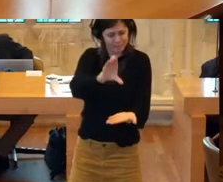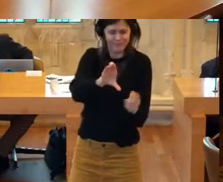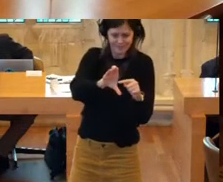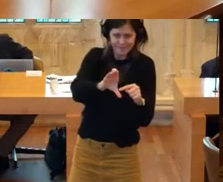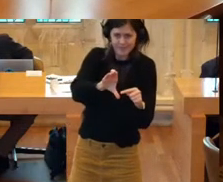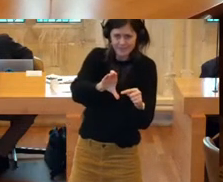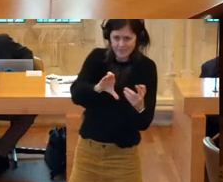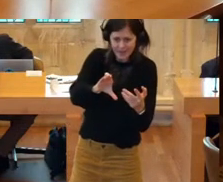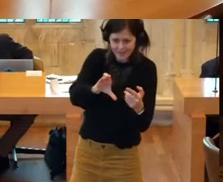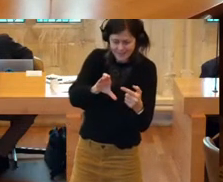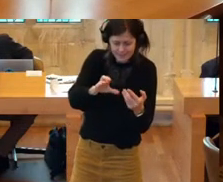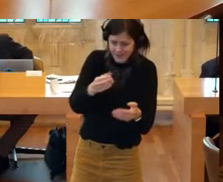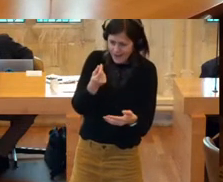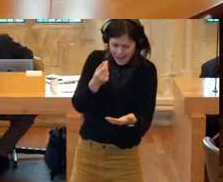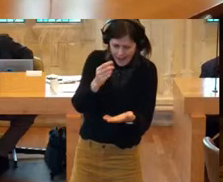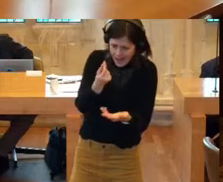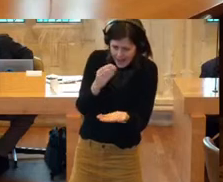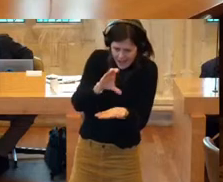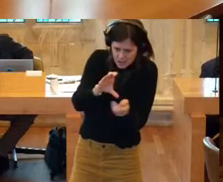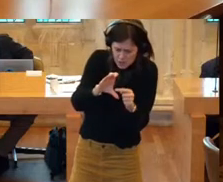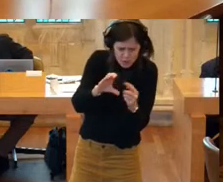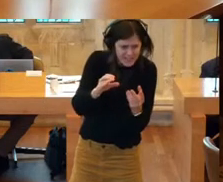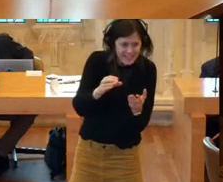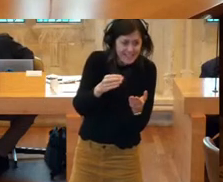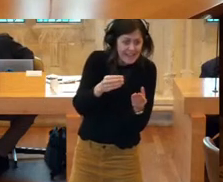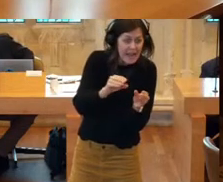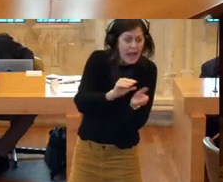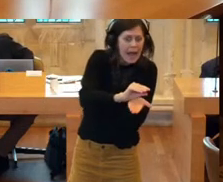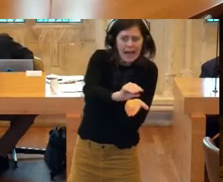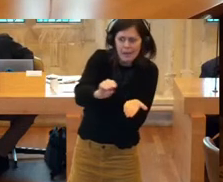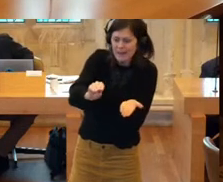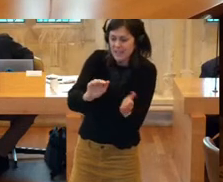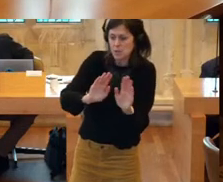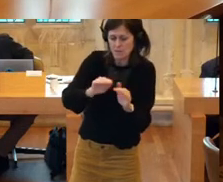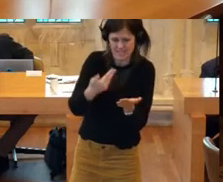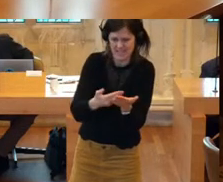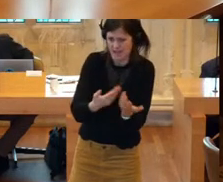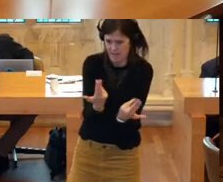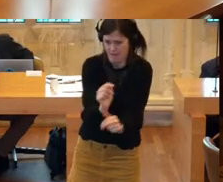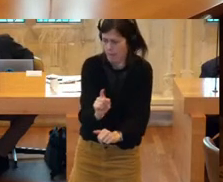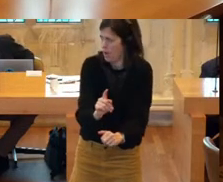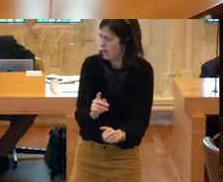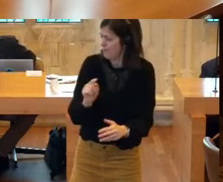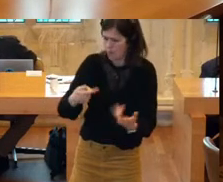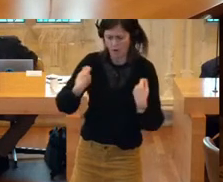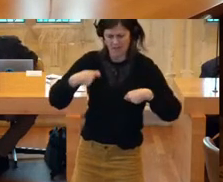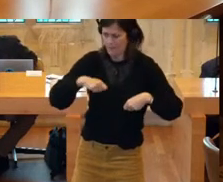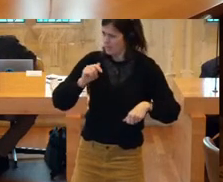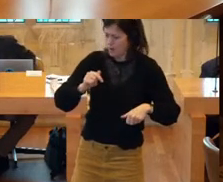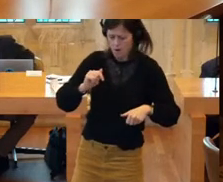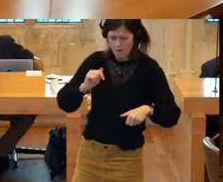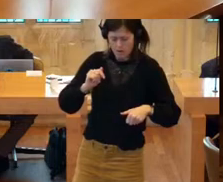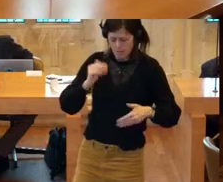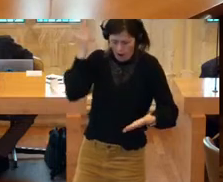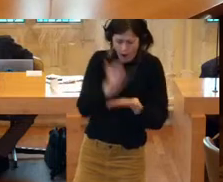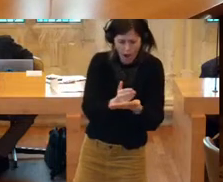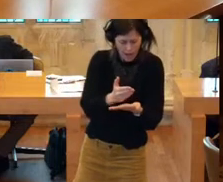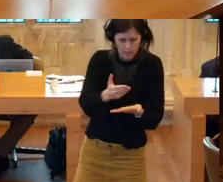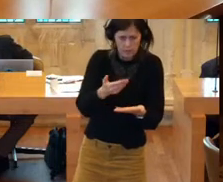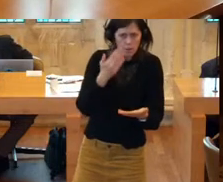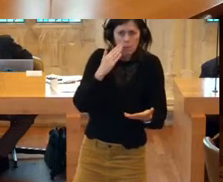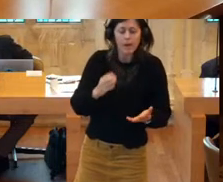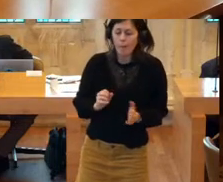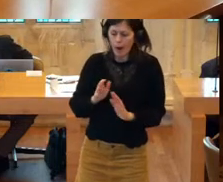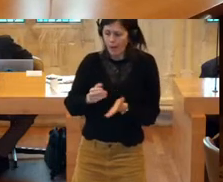mal dépensé. Et si nous ne remettons pas aujourd'hui en question cette dépense, elle engloutira l'argent de nos